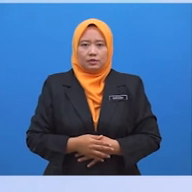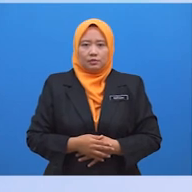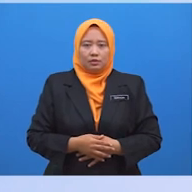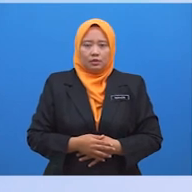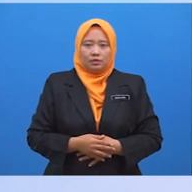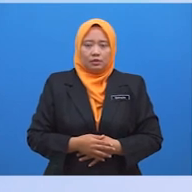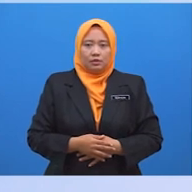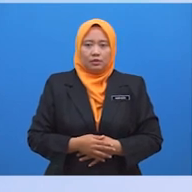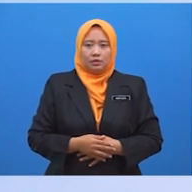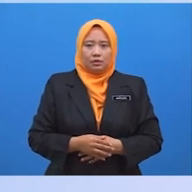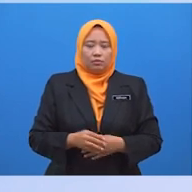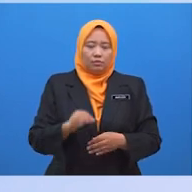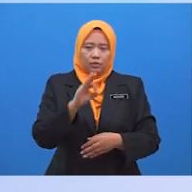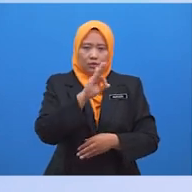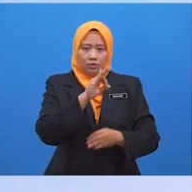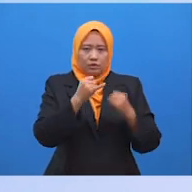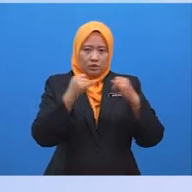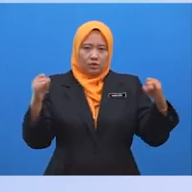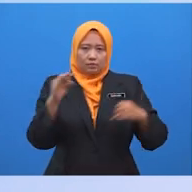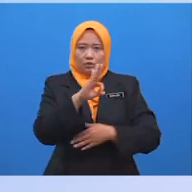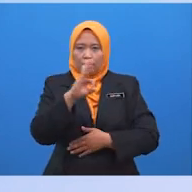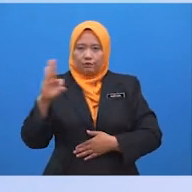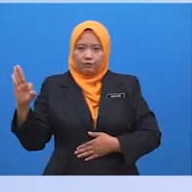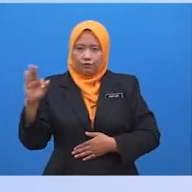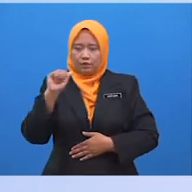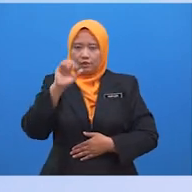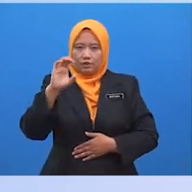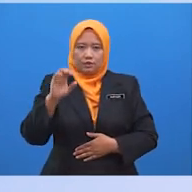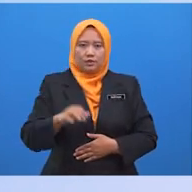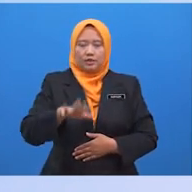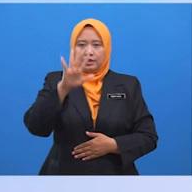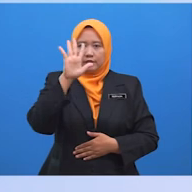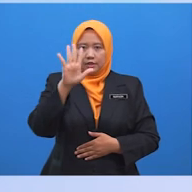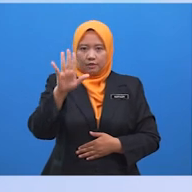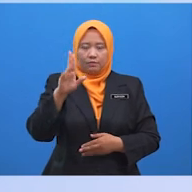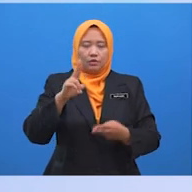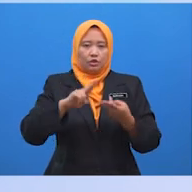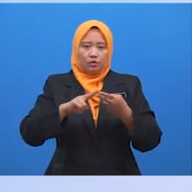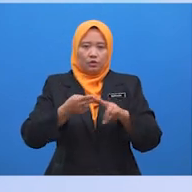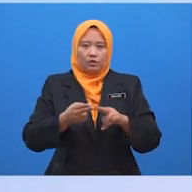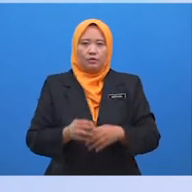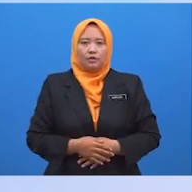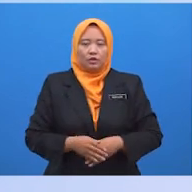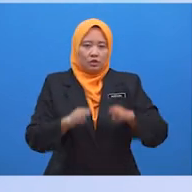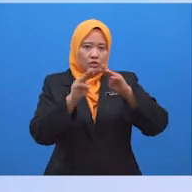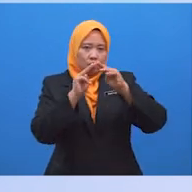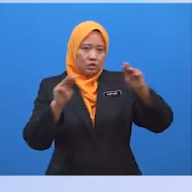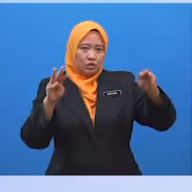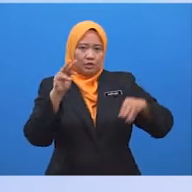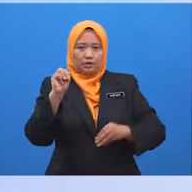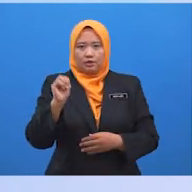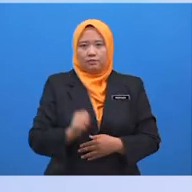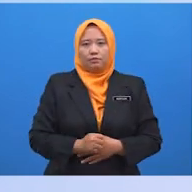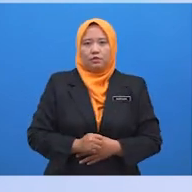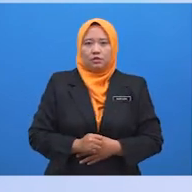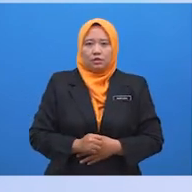Jarak mengufuk AC sama dengan 5 unit. Maka, kecerunan M bagi garis lurus AB